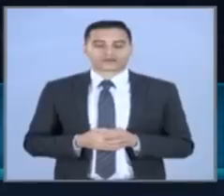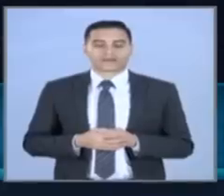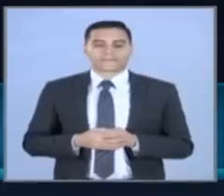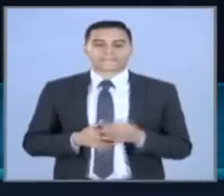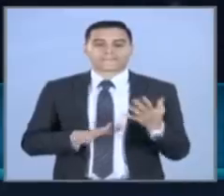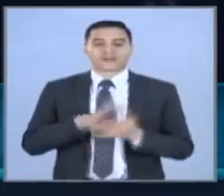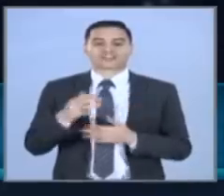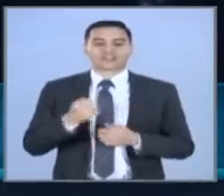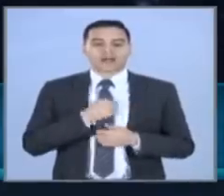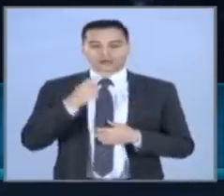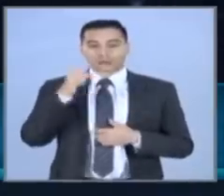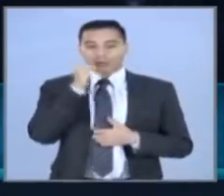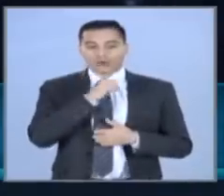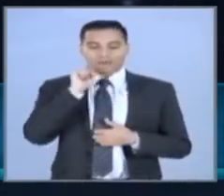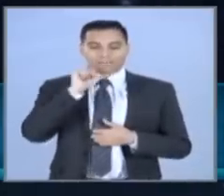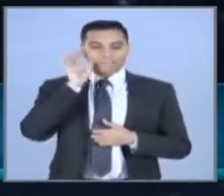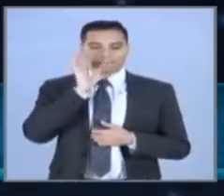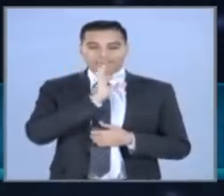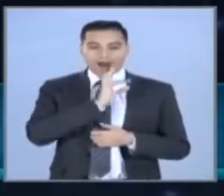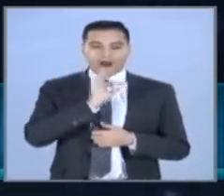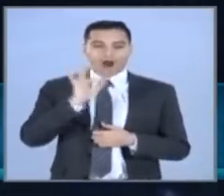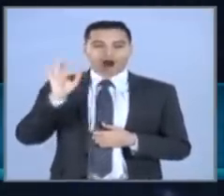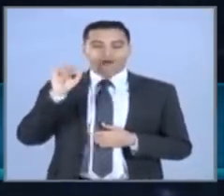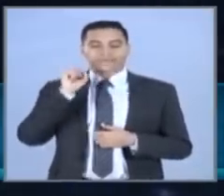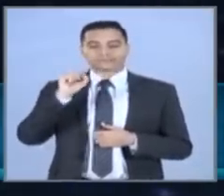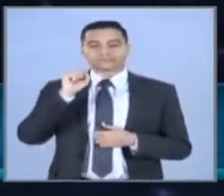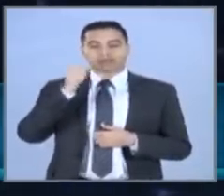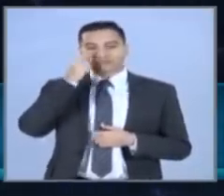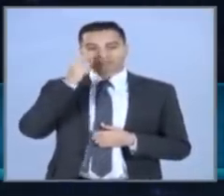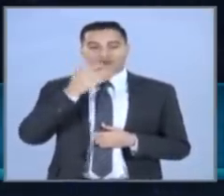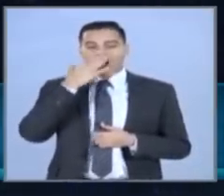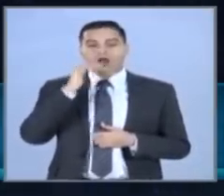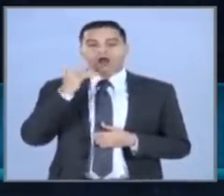مشكلني هي أغنية المطرب خليجي معاصر، فمن هو؟